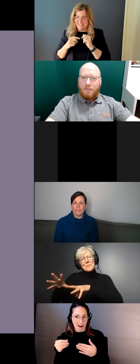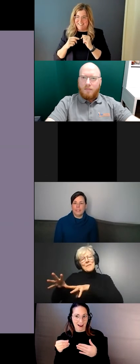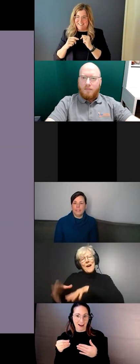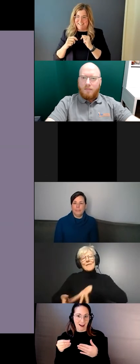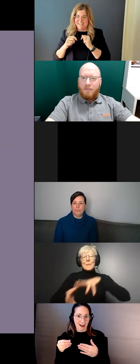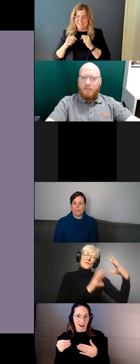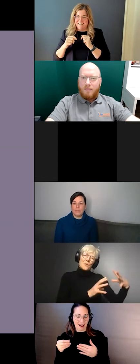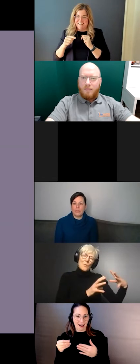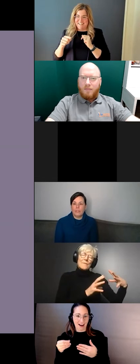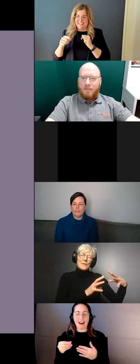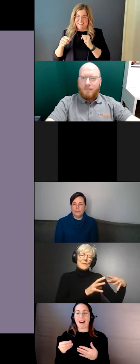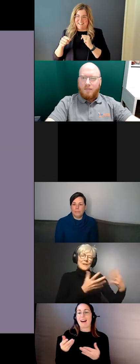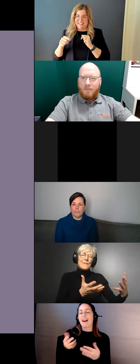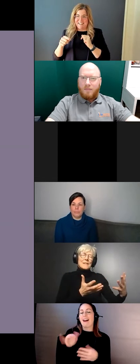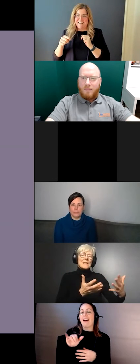l'alarme qui coûte